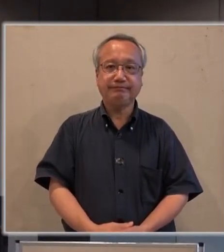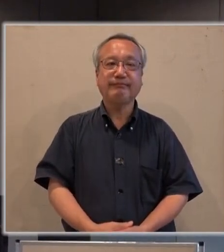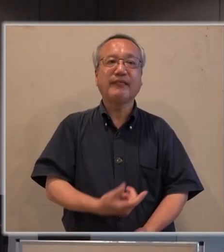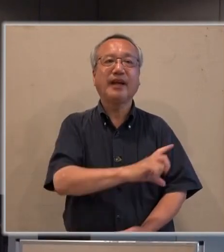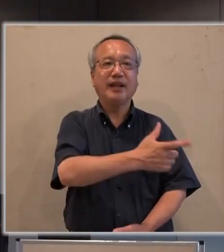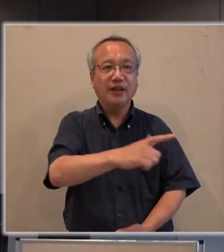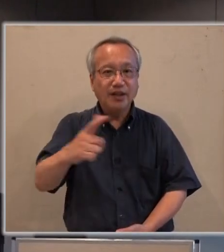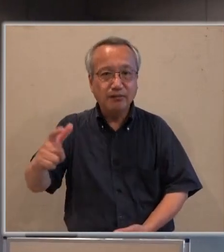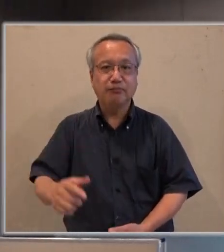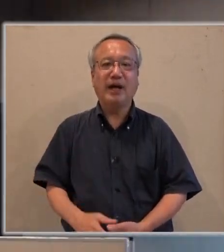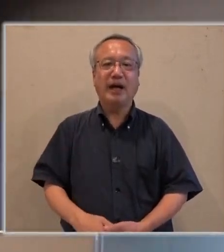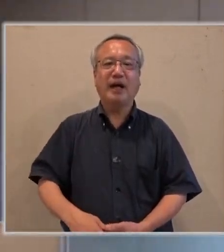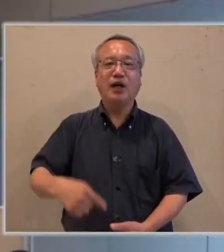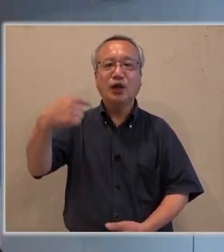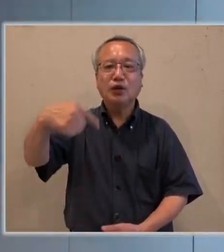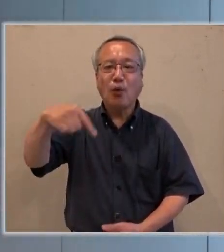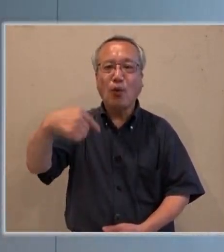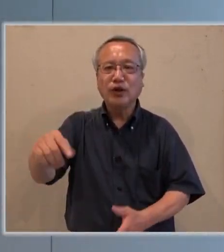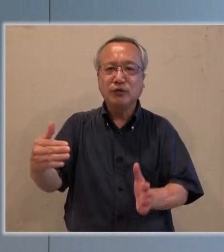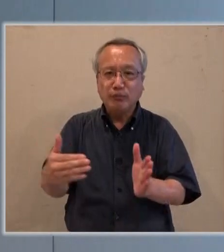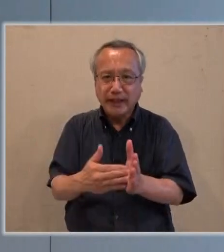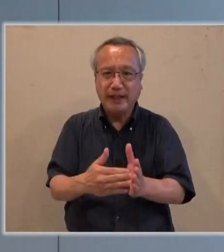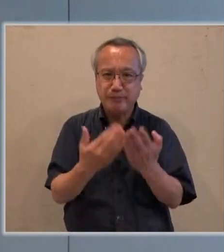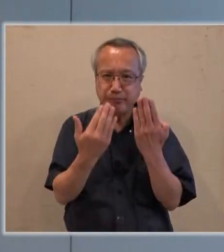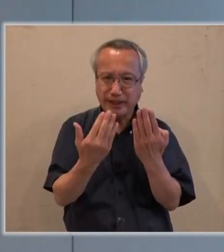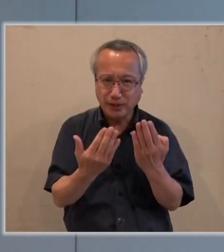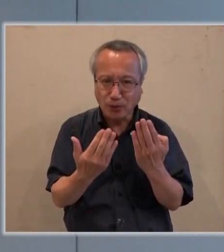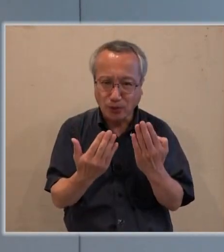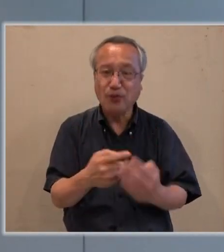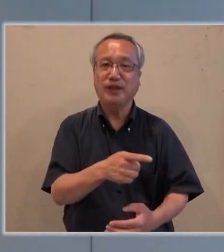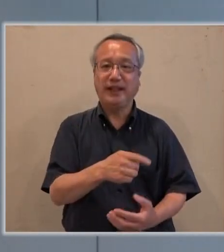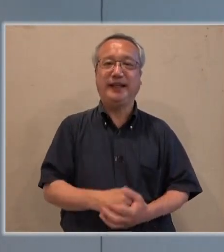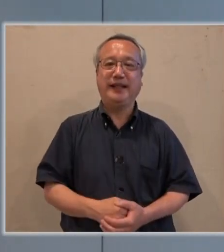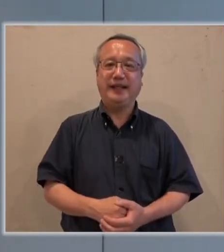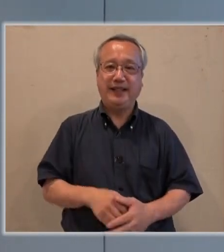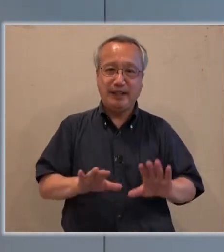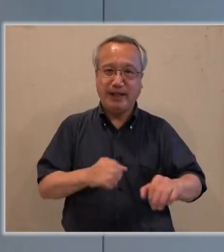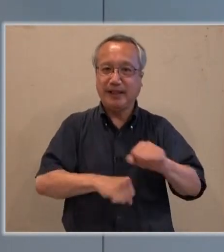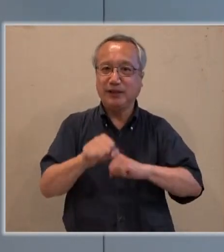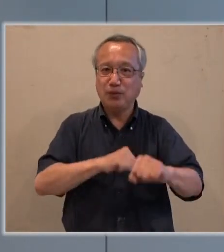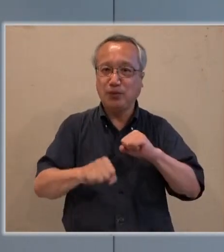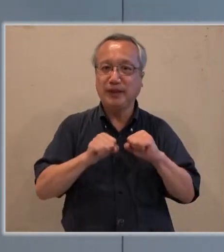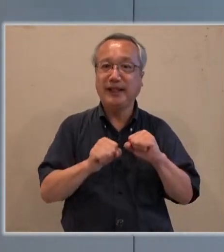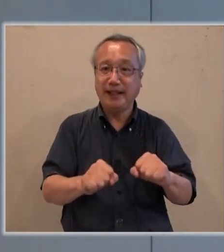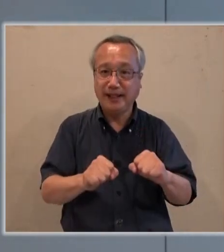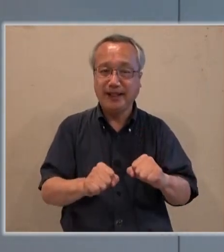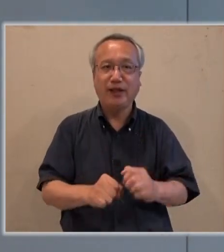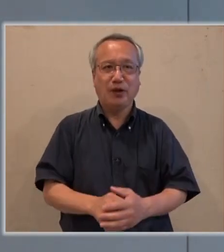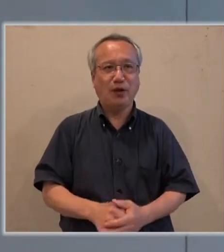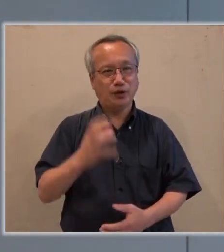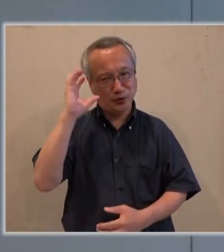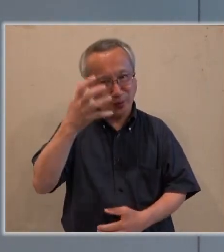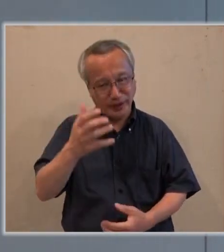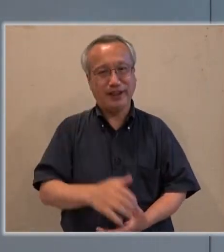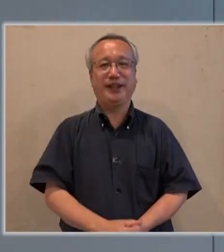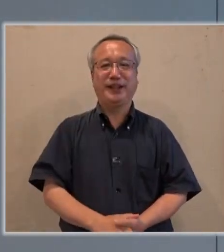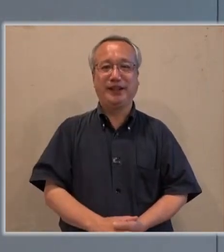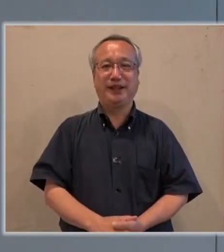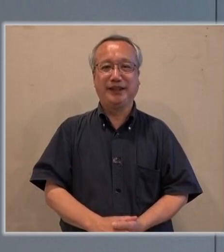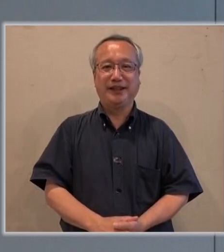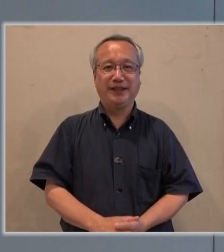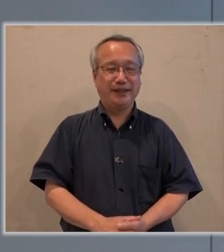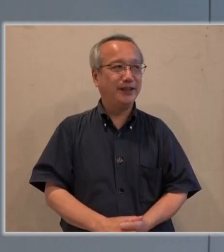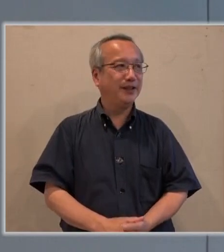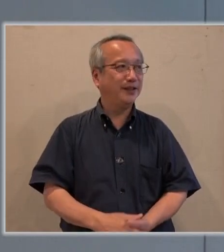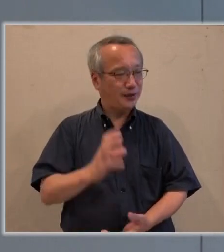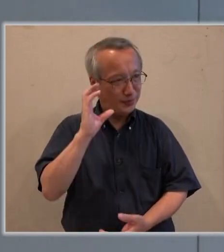様々な教育まで勉強して今活動して、すごいみのりちゃん本当に